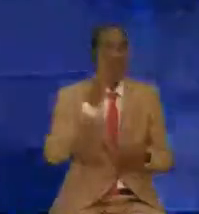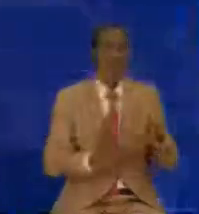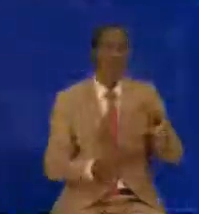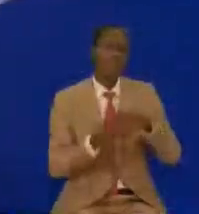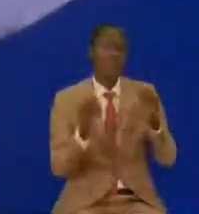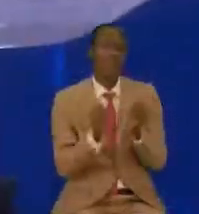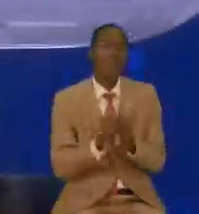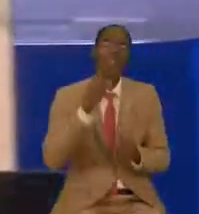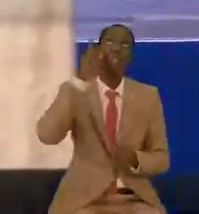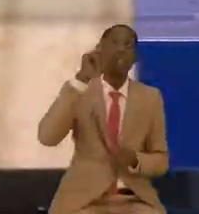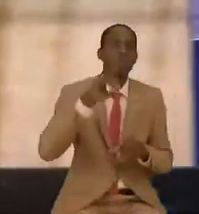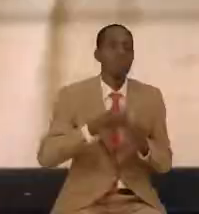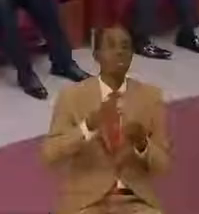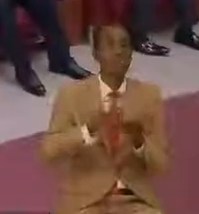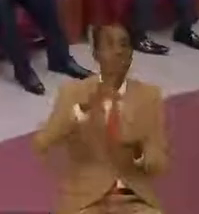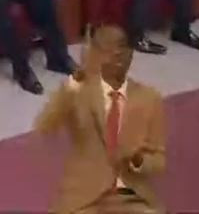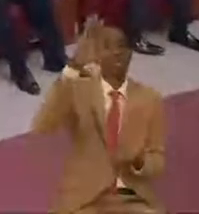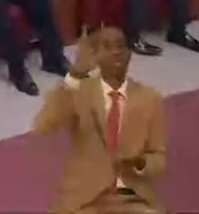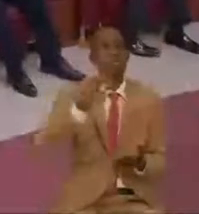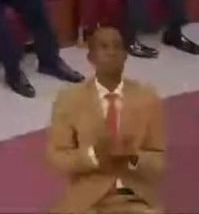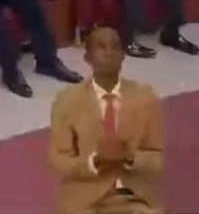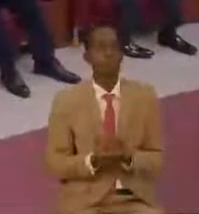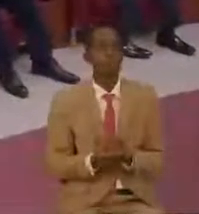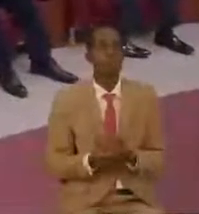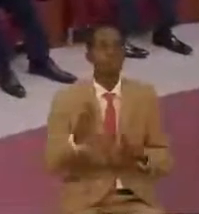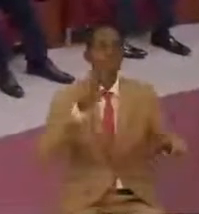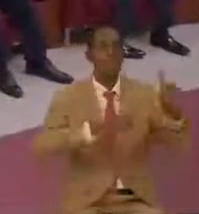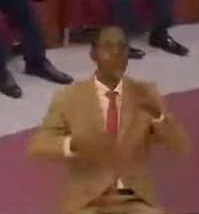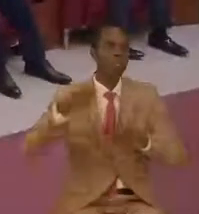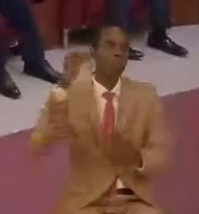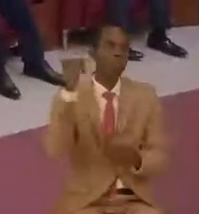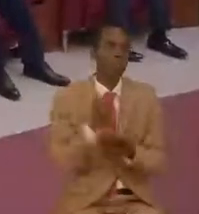aussi avec lui dans la gloire. Un bon amen.